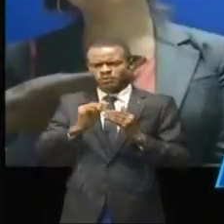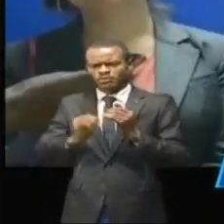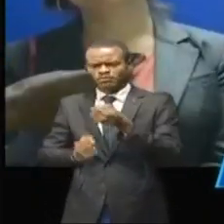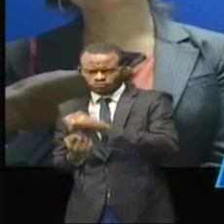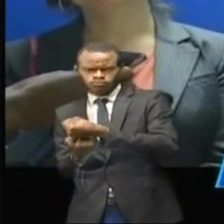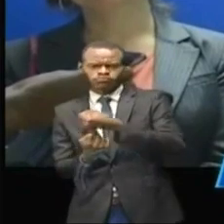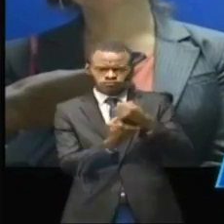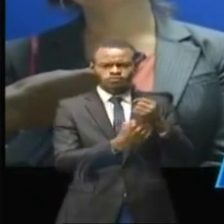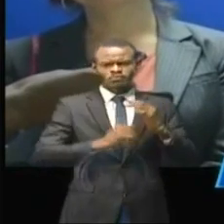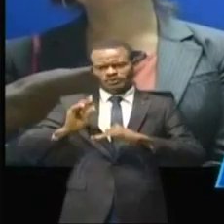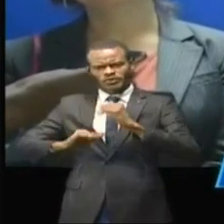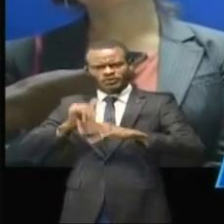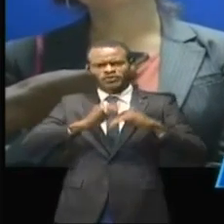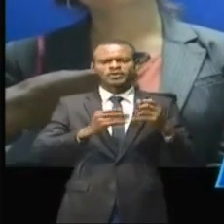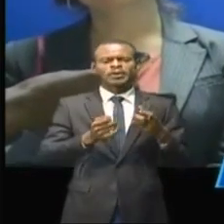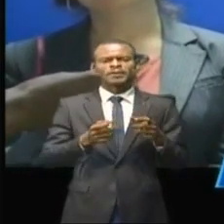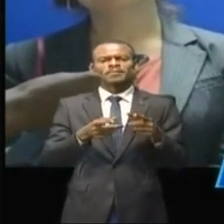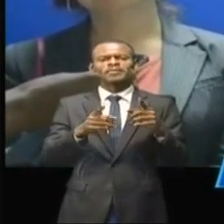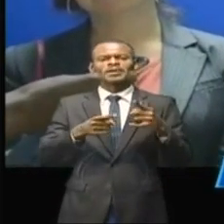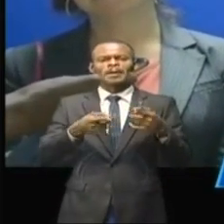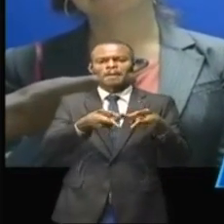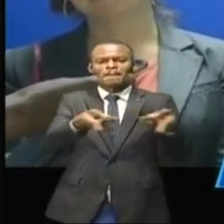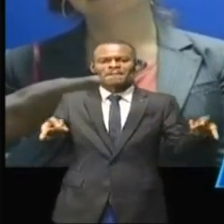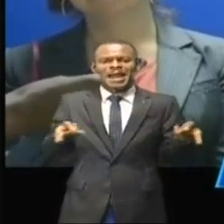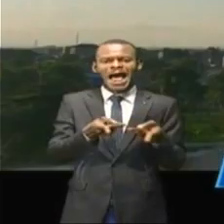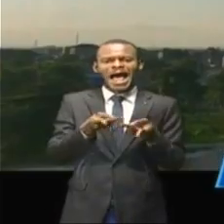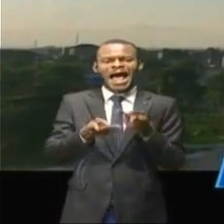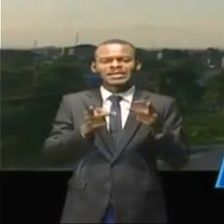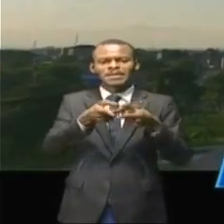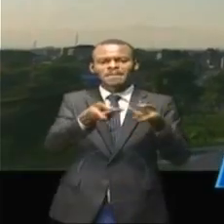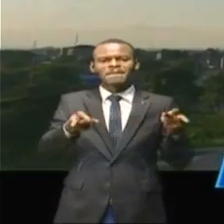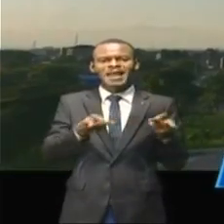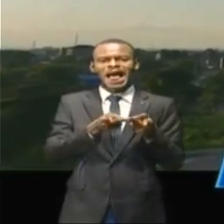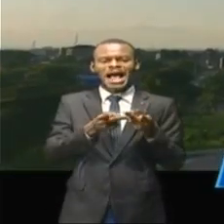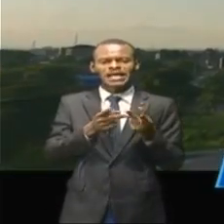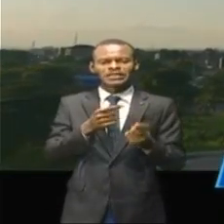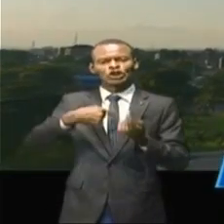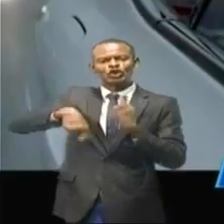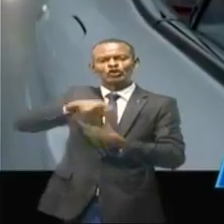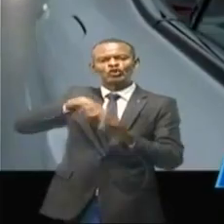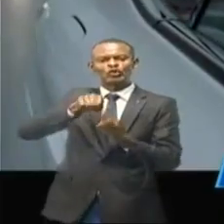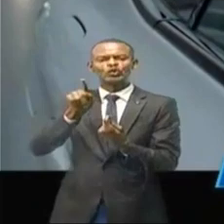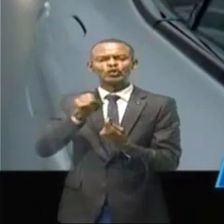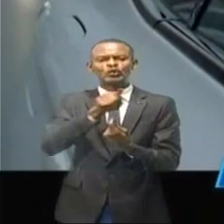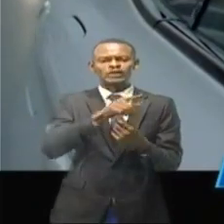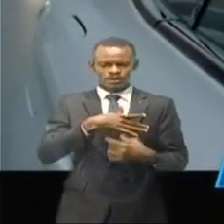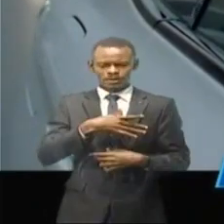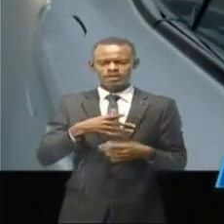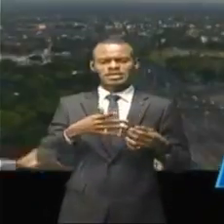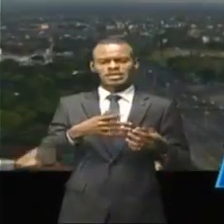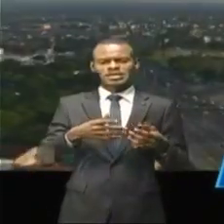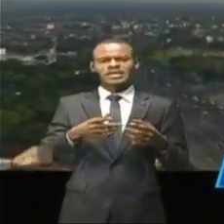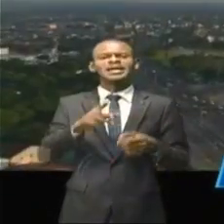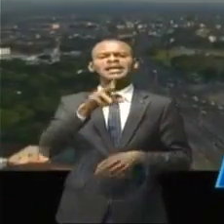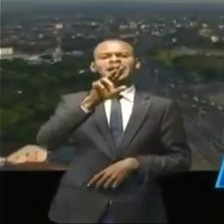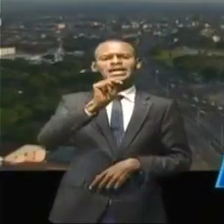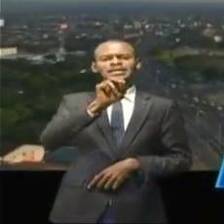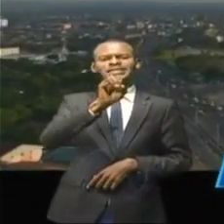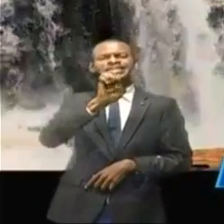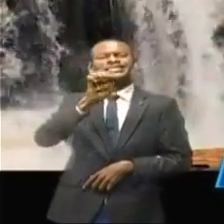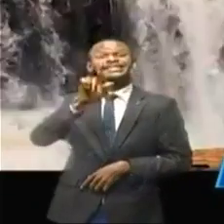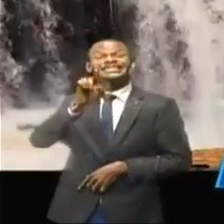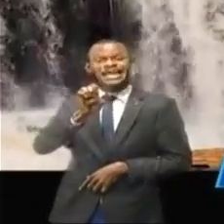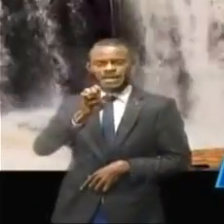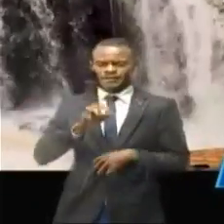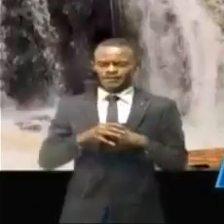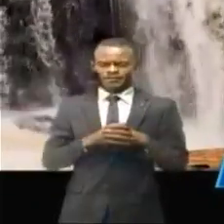agir. Donc, on a parlé beaucoup du site d'Axelé. Soucieux de vendre l'image de la RDC par le tourisme conformément à la